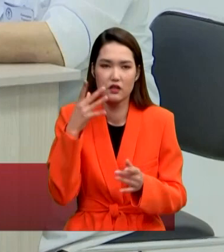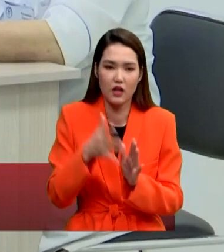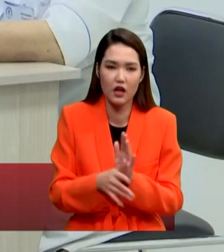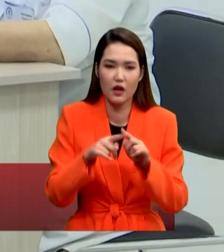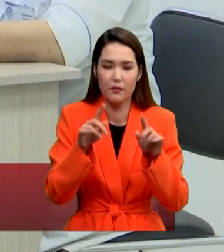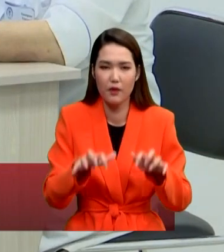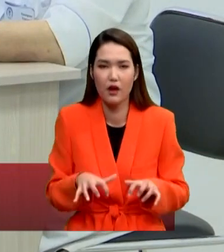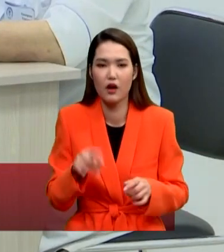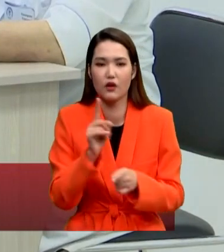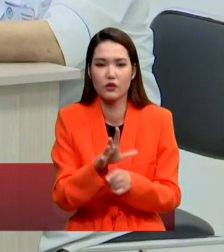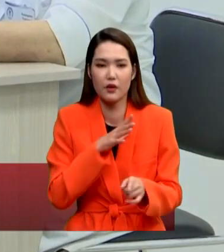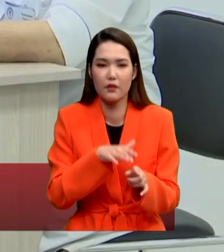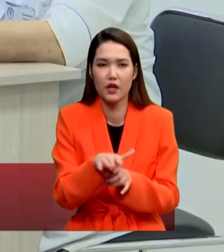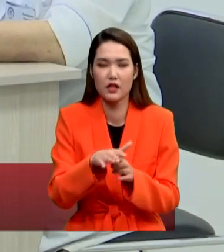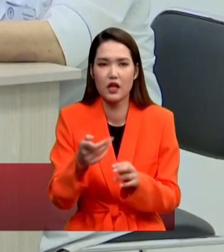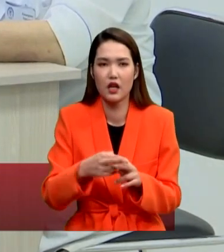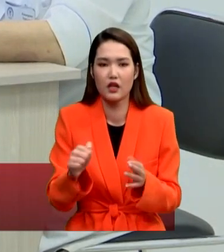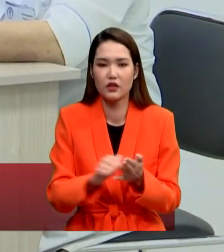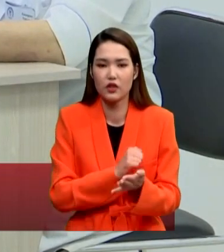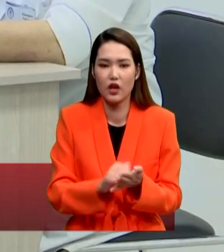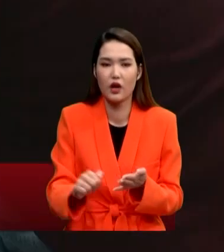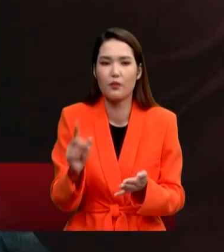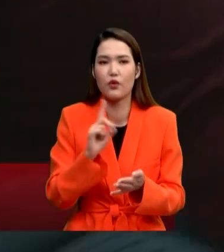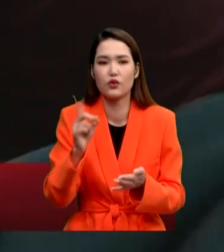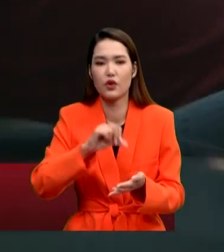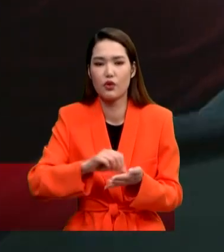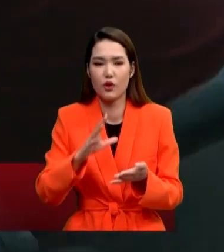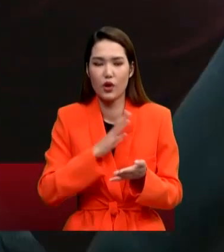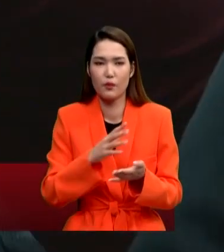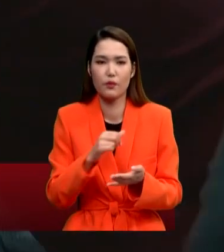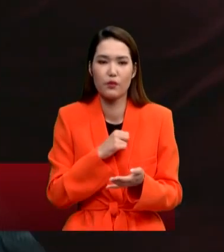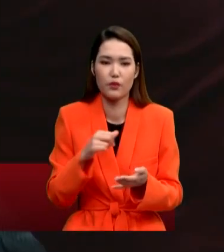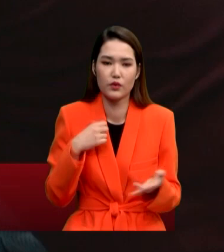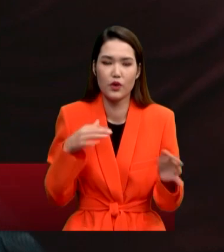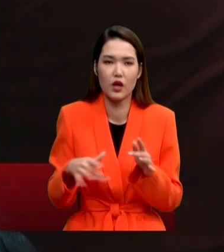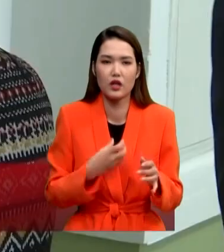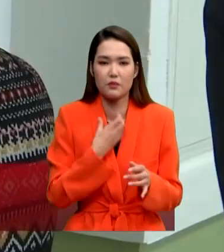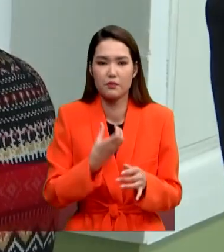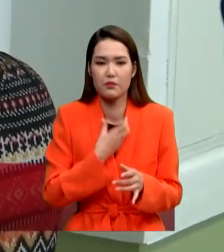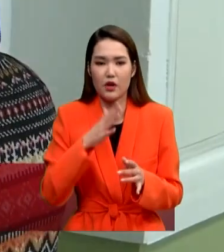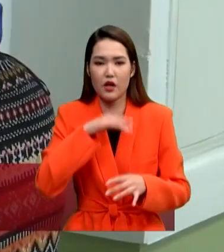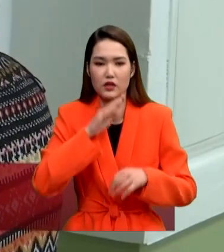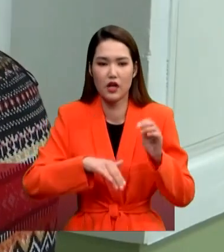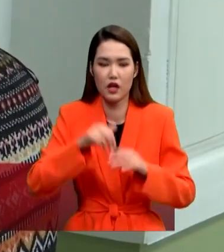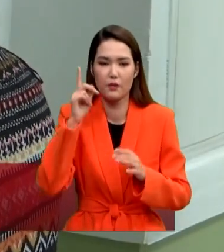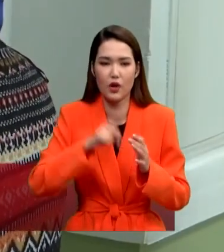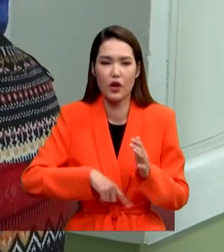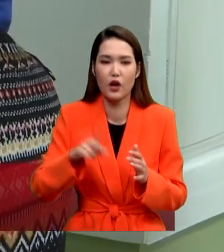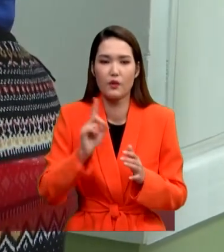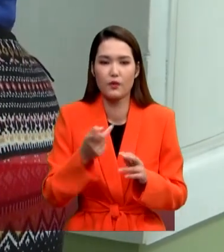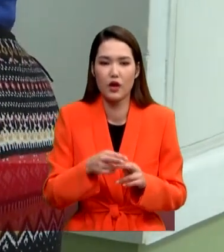монитор, где должен заполнить этот документ. Второй шаг касается уже самого фонда медстрахования. Эксперт убежден, что